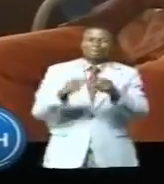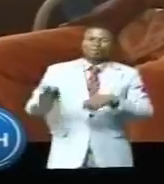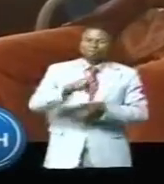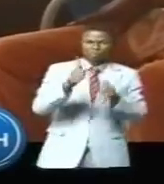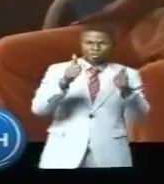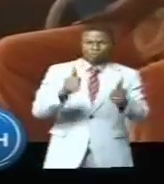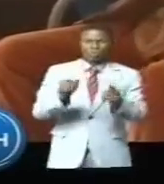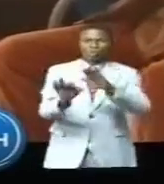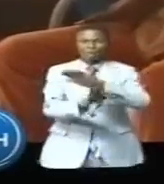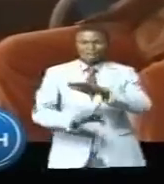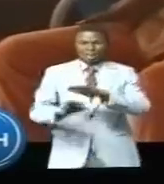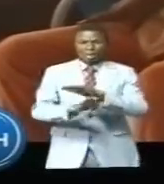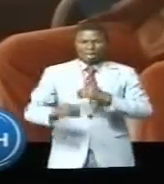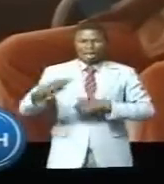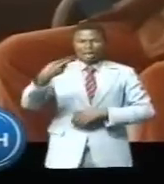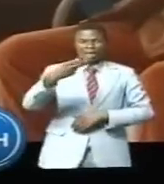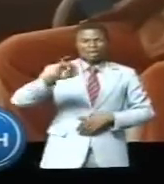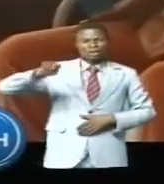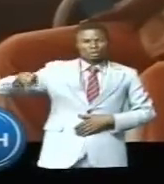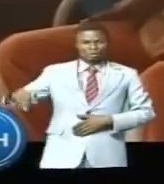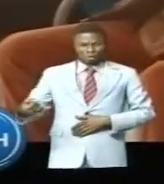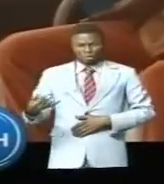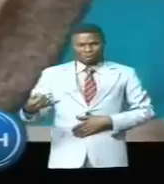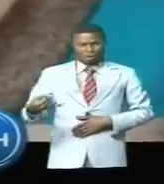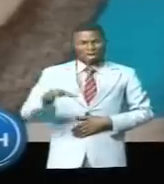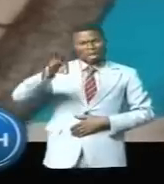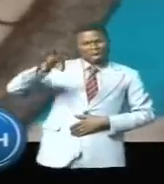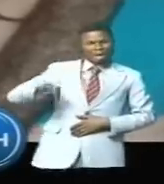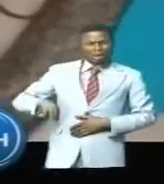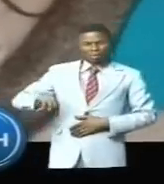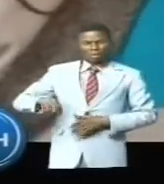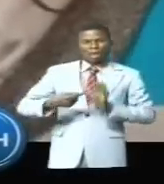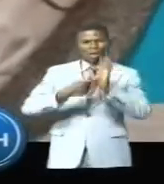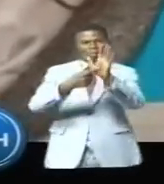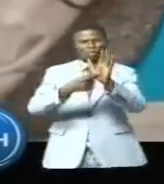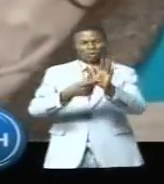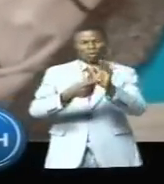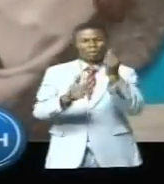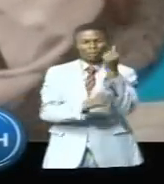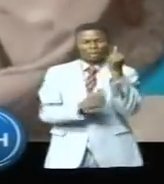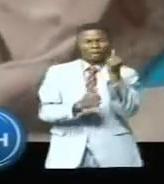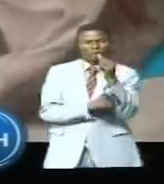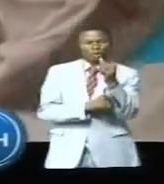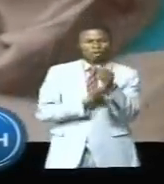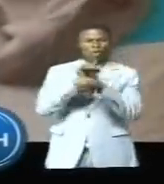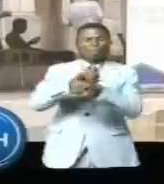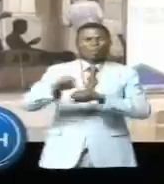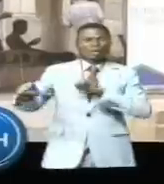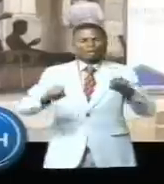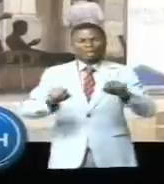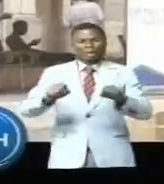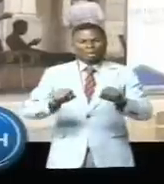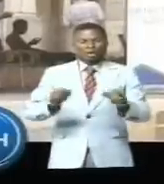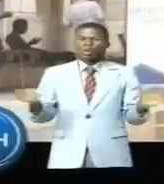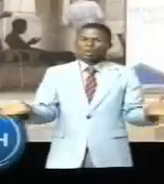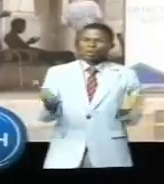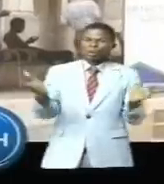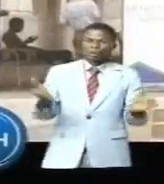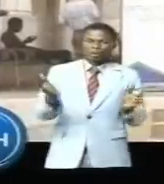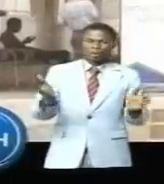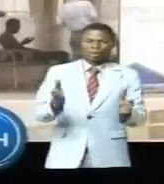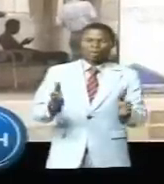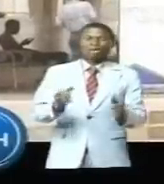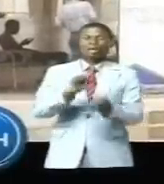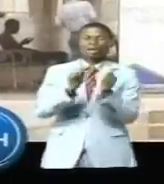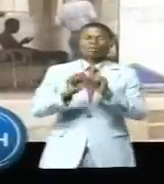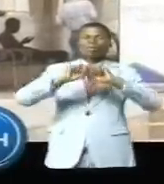La Fondation HJ, un intérêt manifesté par les bénéficiaires et qui réconforte les volets